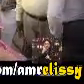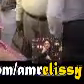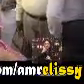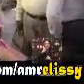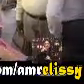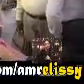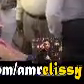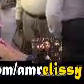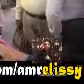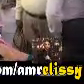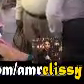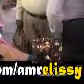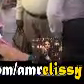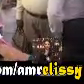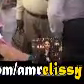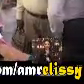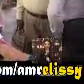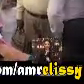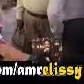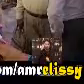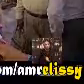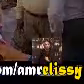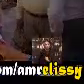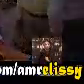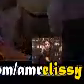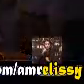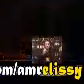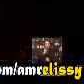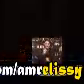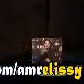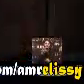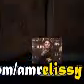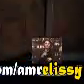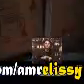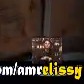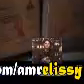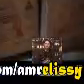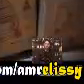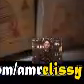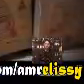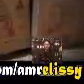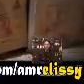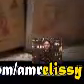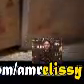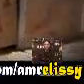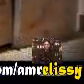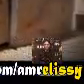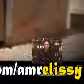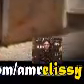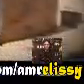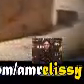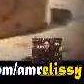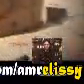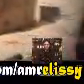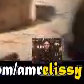من الناس على الحاجات اللي أعطاها لي.